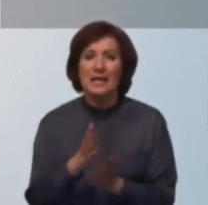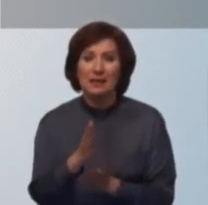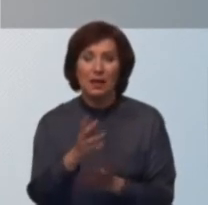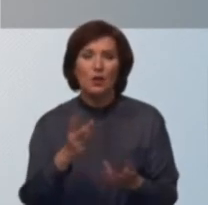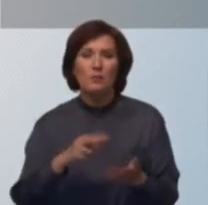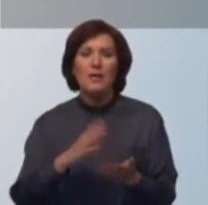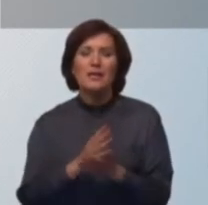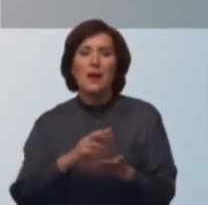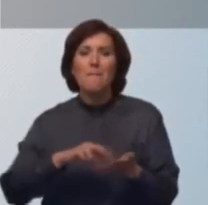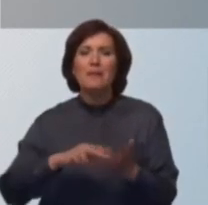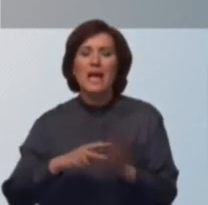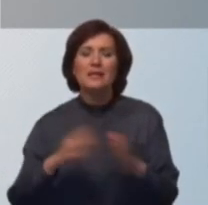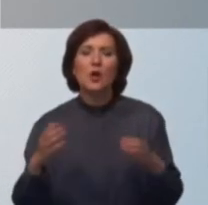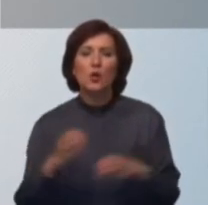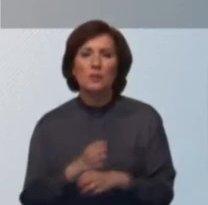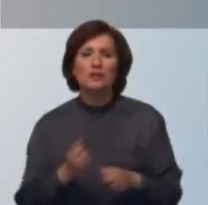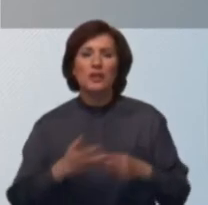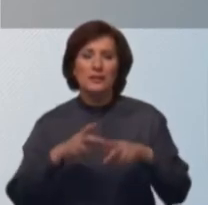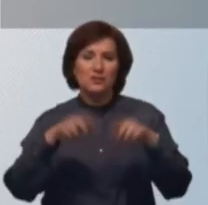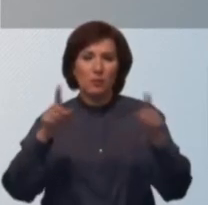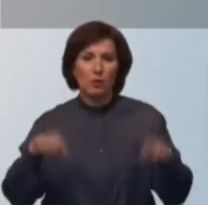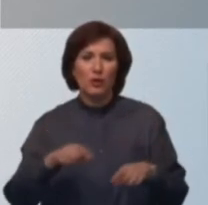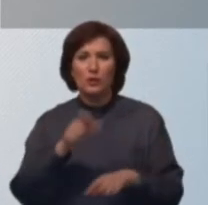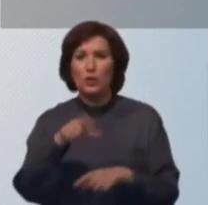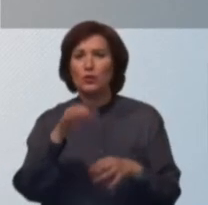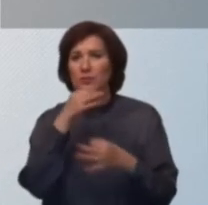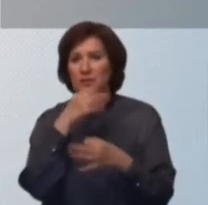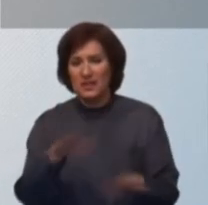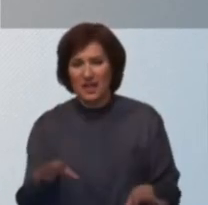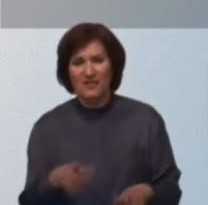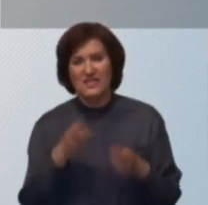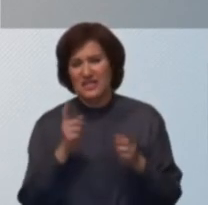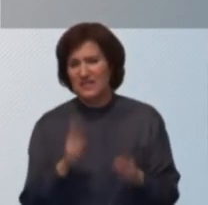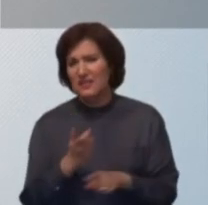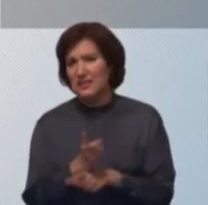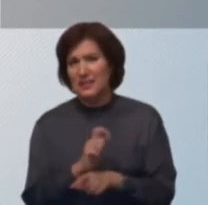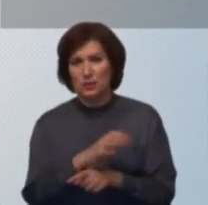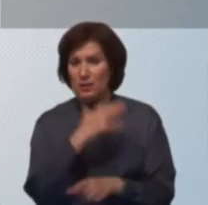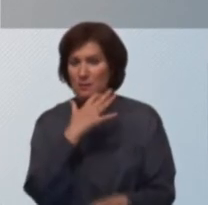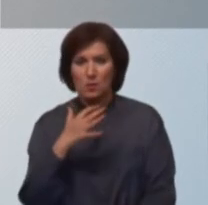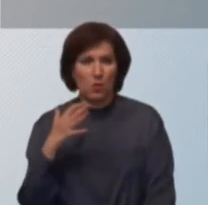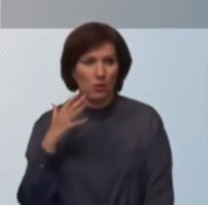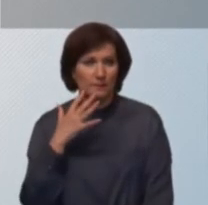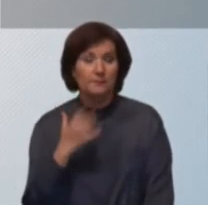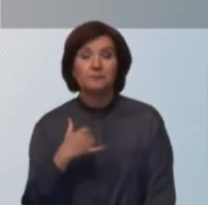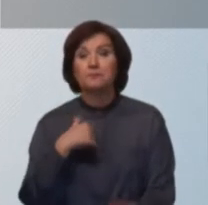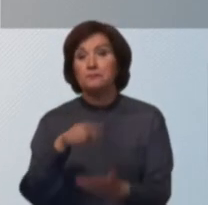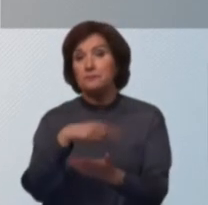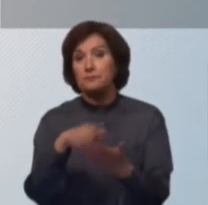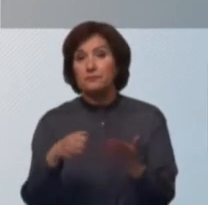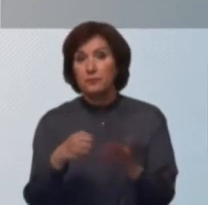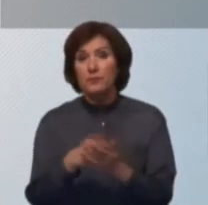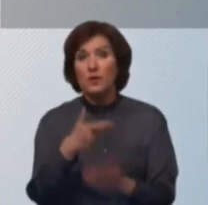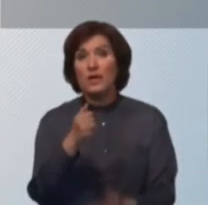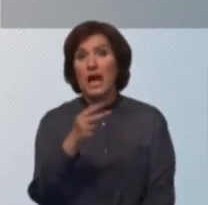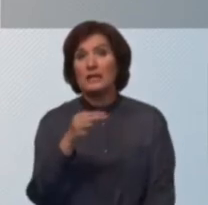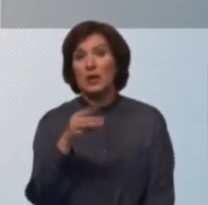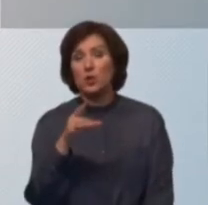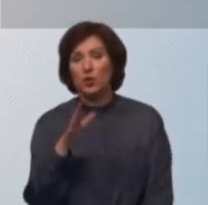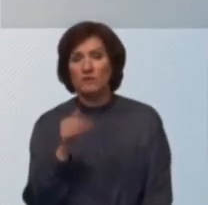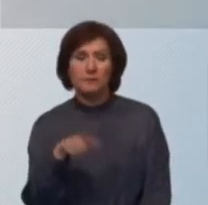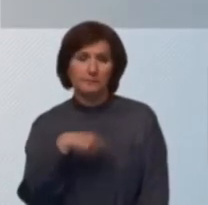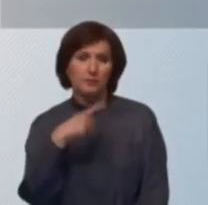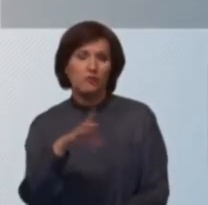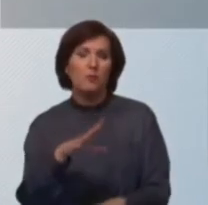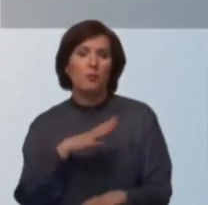иметь план, как уменьшить количество бордов, которые людям не нравятся. Их действительно слишком много. В мене питання до Юрія Гранатурова. Ми вже казали, що